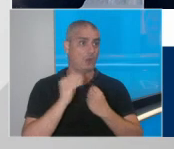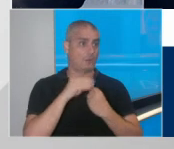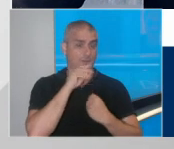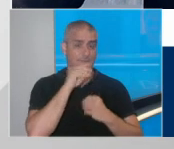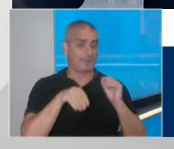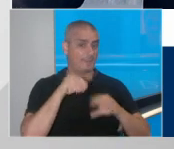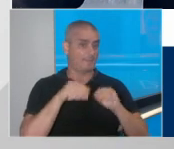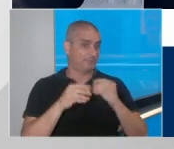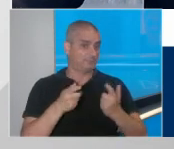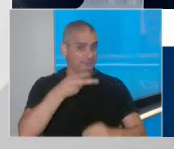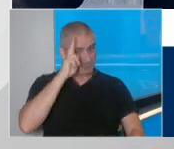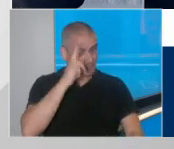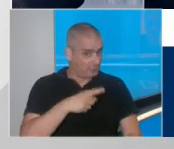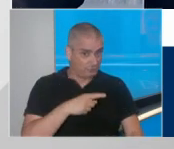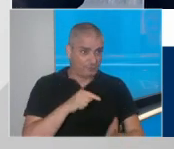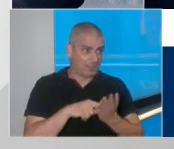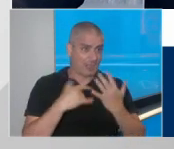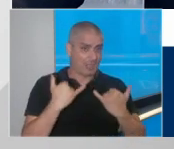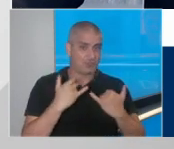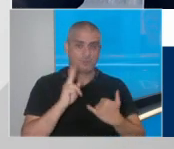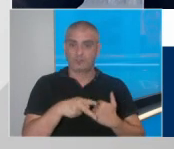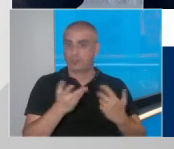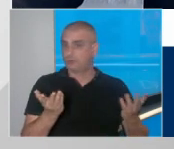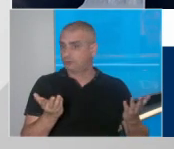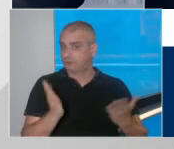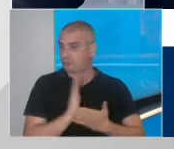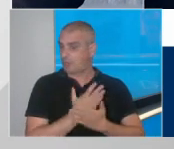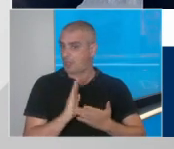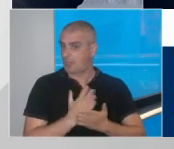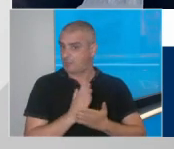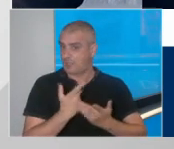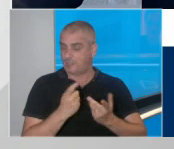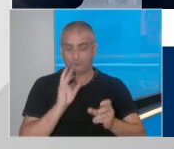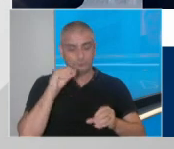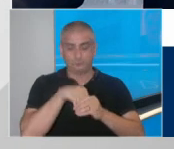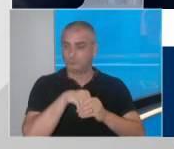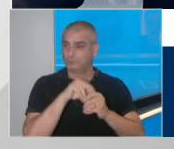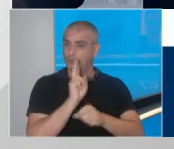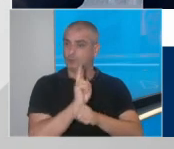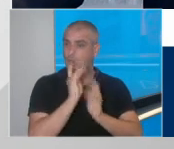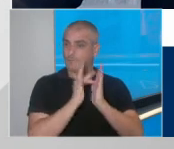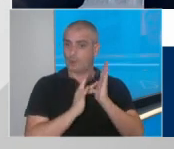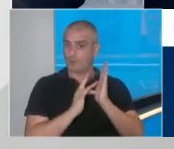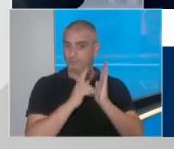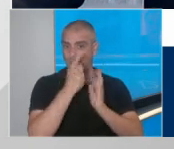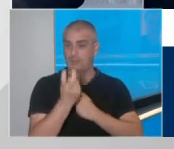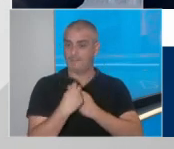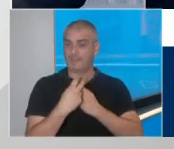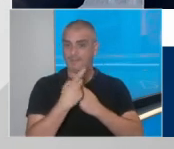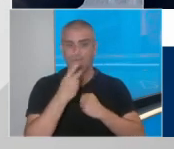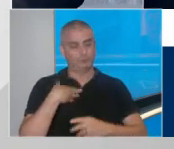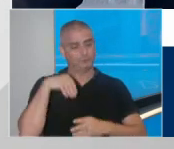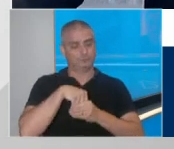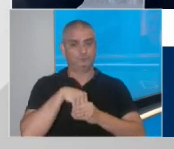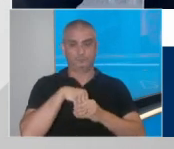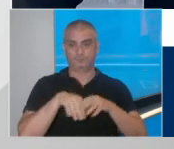על הפריימריז בליכוד, כי היום יש למעשה החלטה שהשריונים, אותם מתפקדים כשבאים